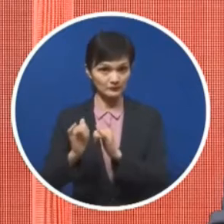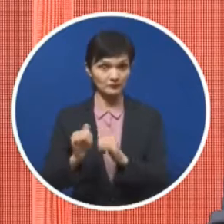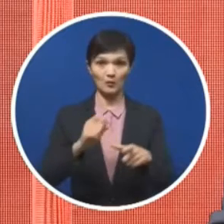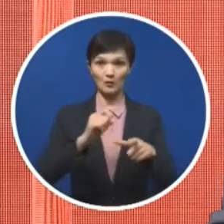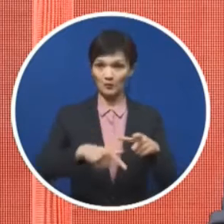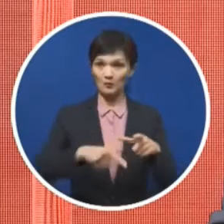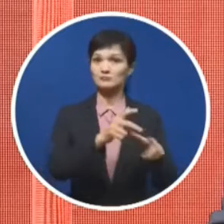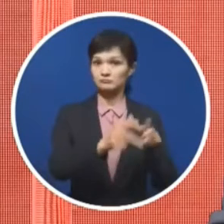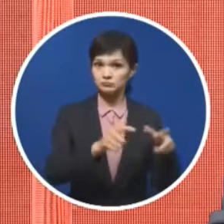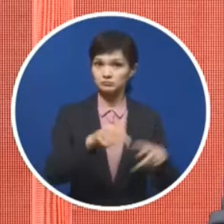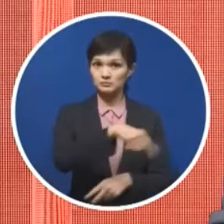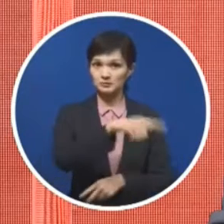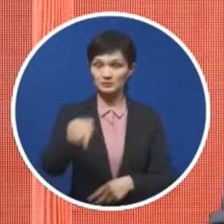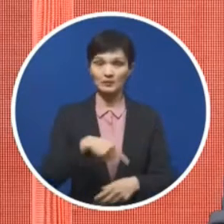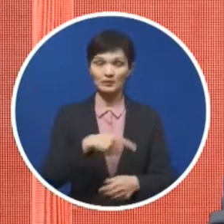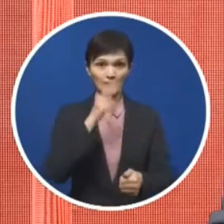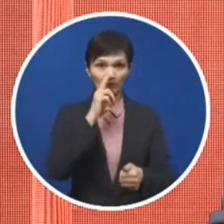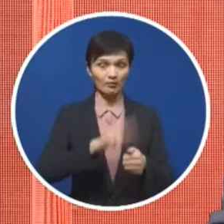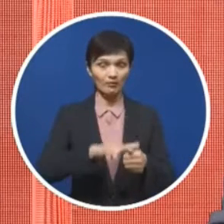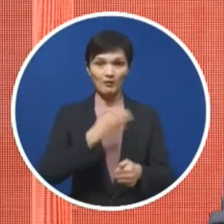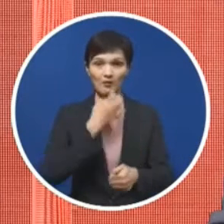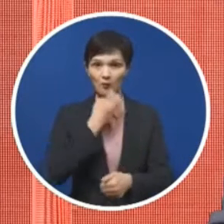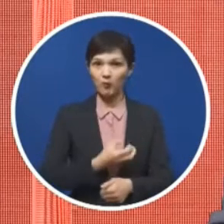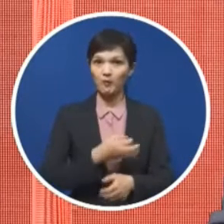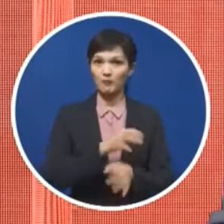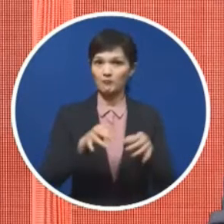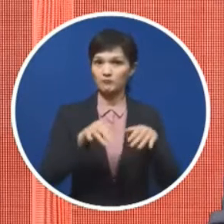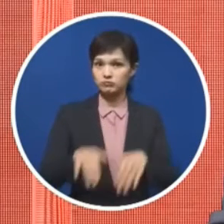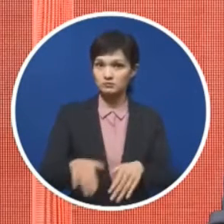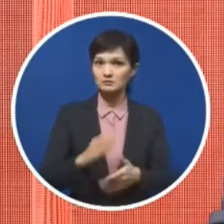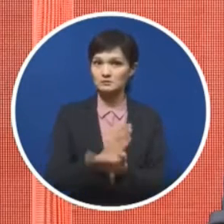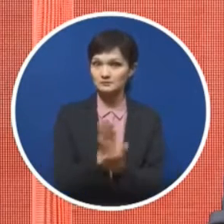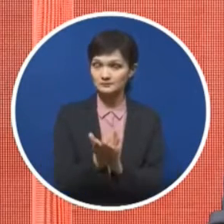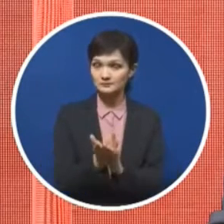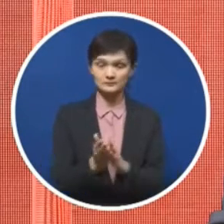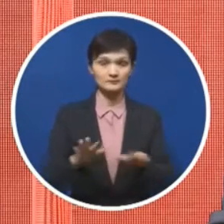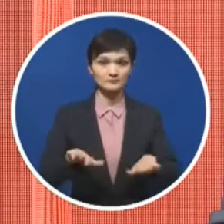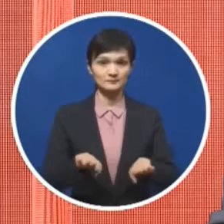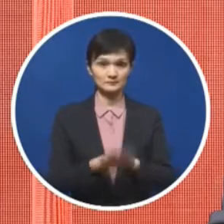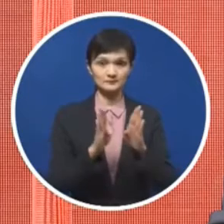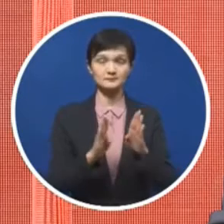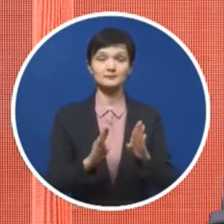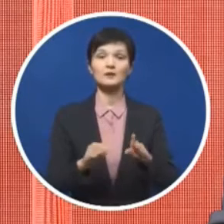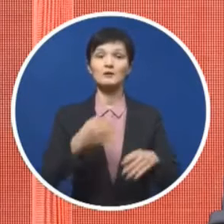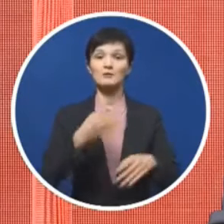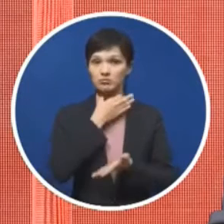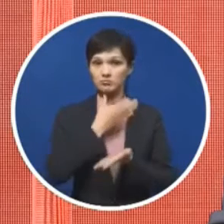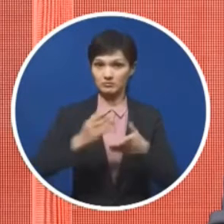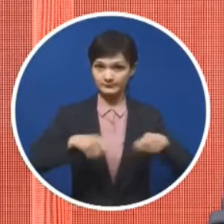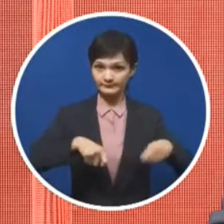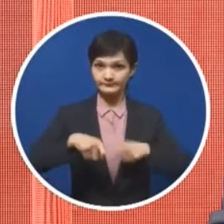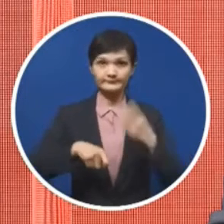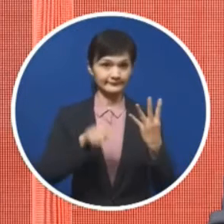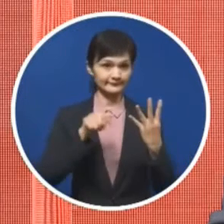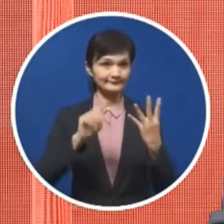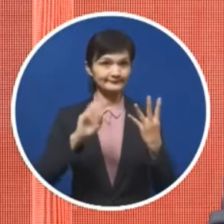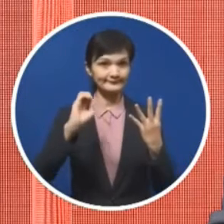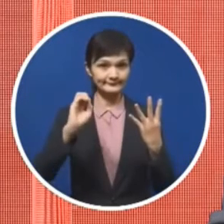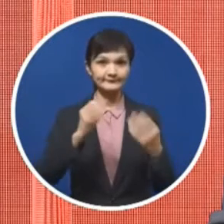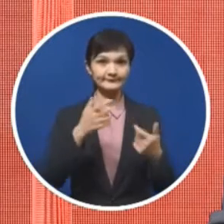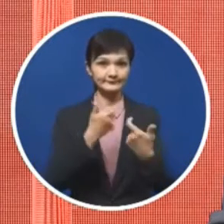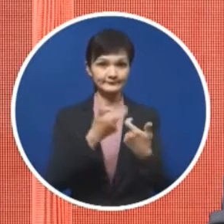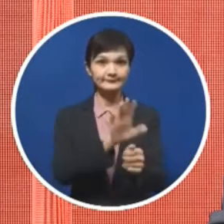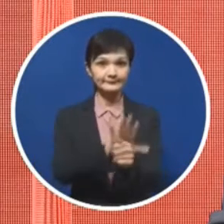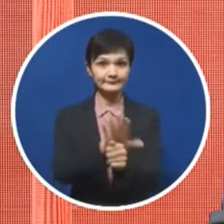受到的冲击，启动纾困 4.0。 今天我们之